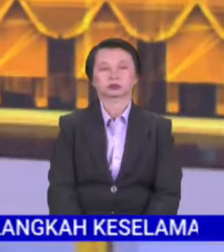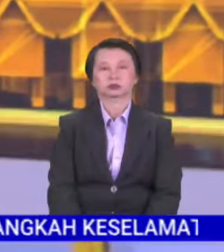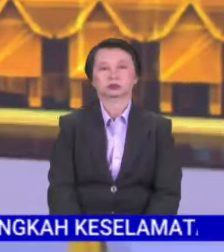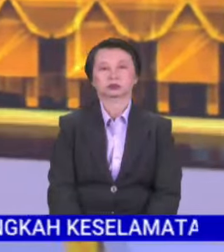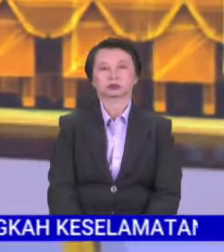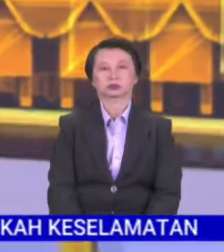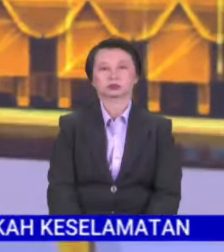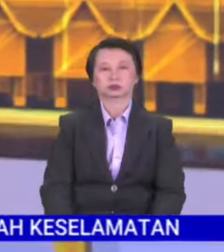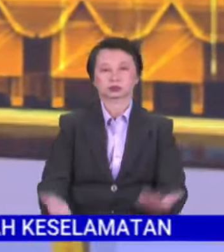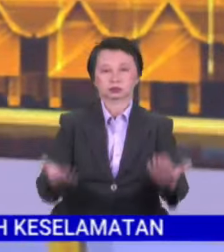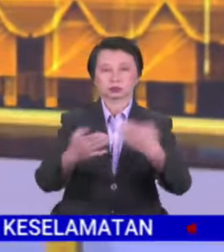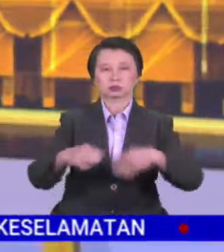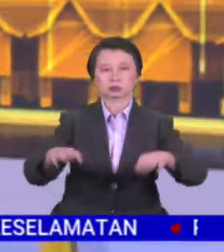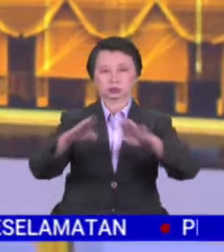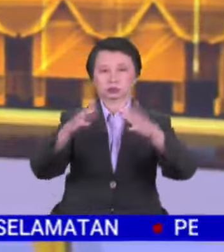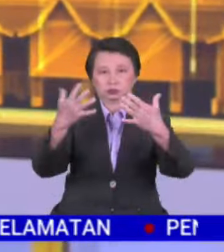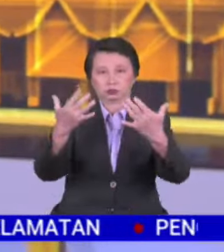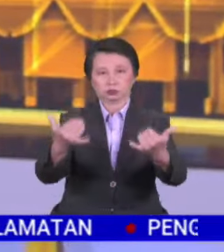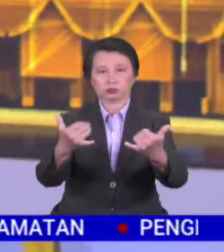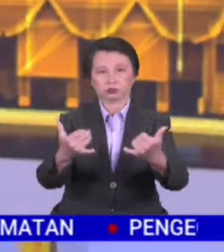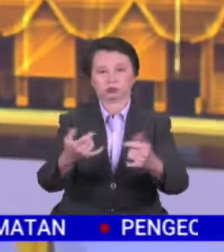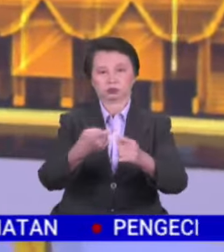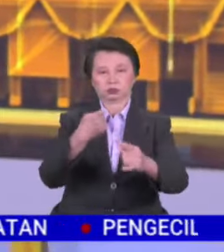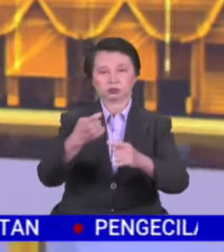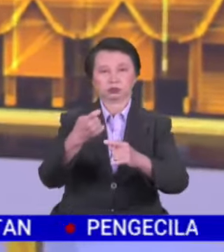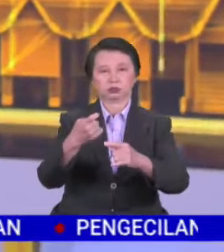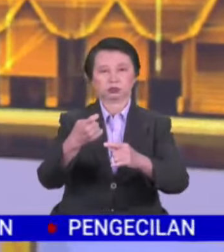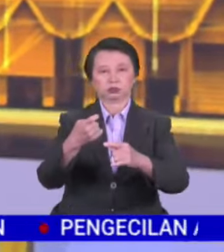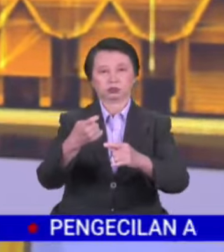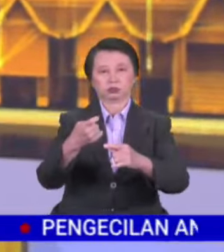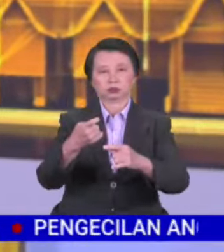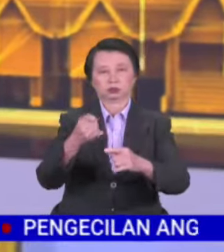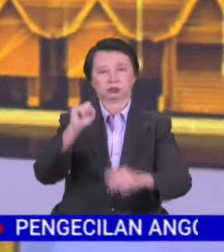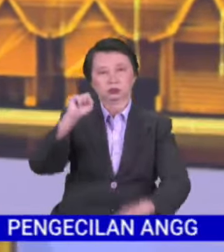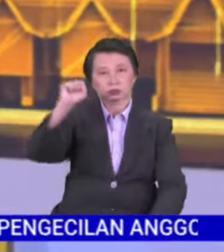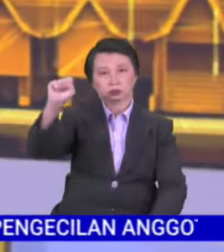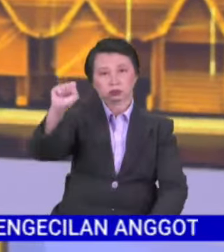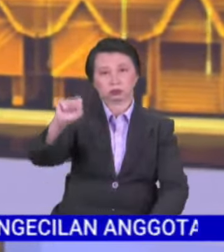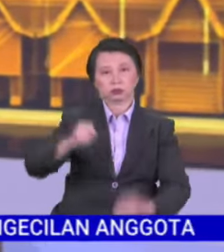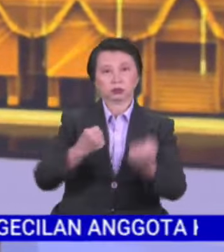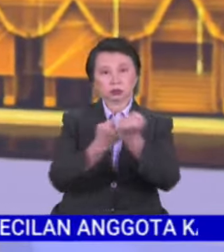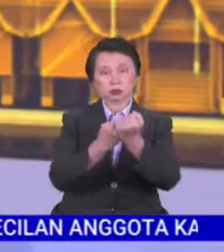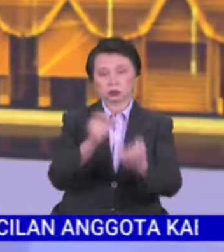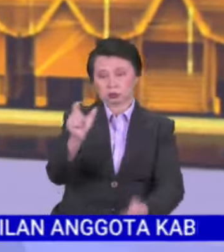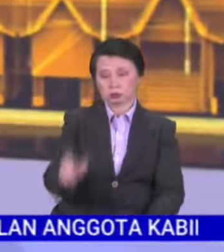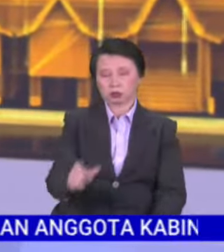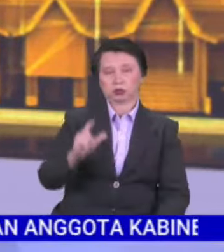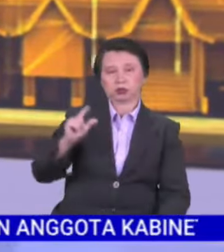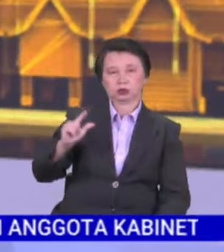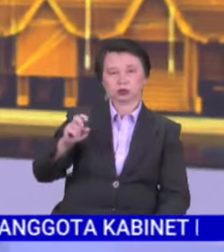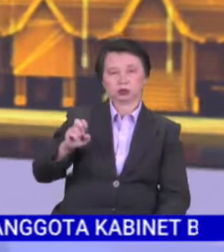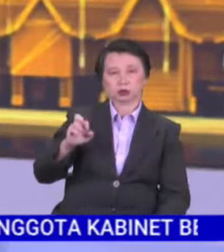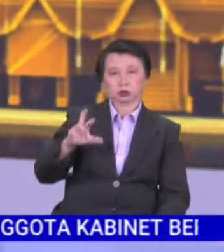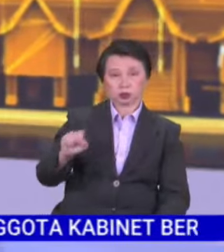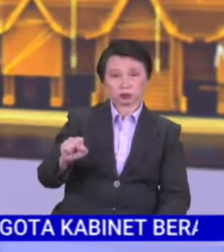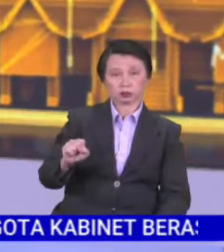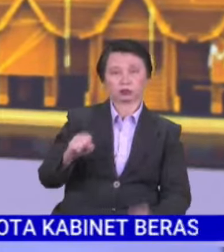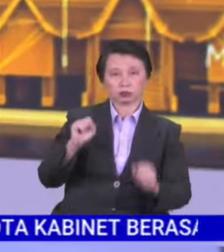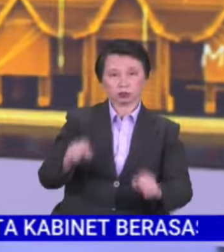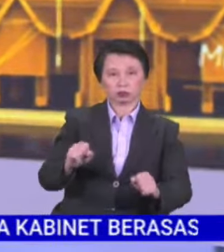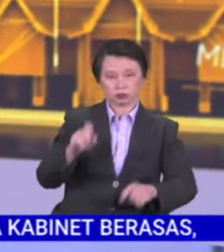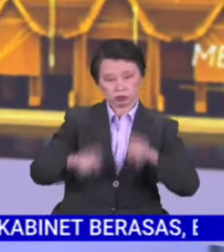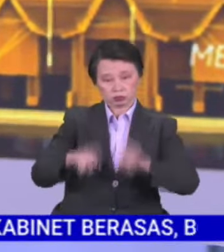Baik, saudara, kembali dalam berita wilayah kita ke perkembangan dari negeri di bawah bayu. Sokong calon GRSBN bagi